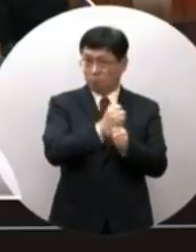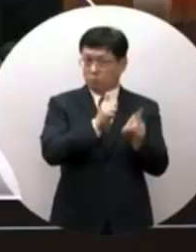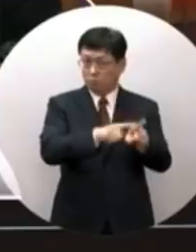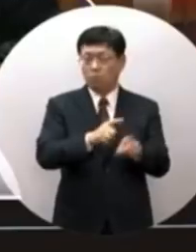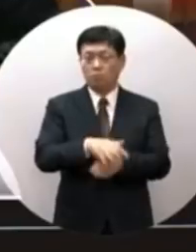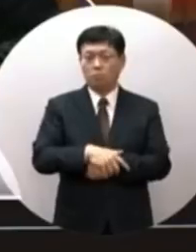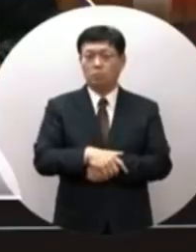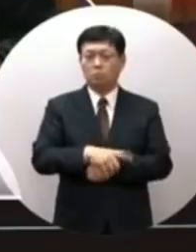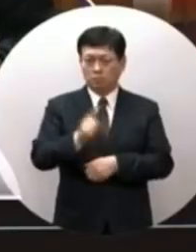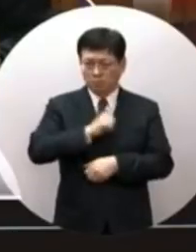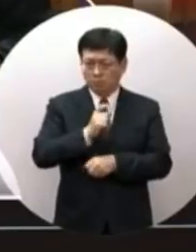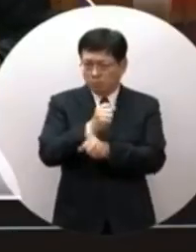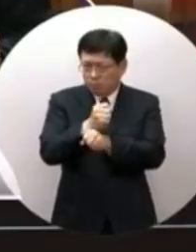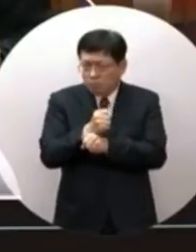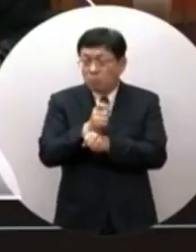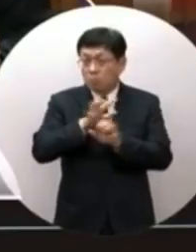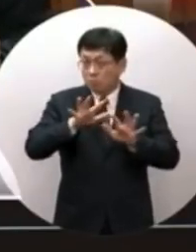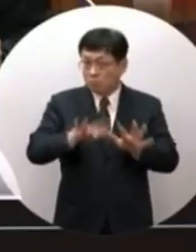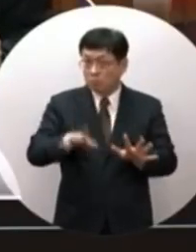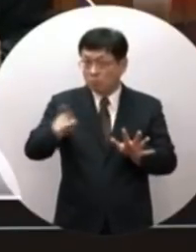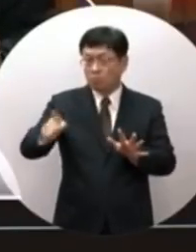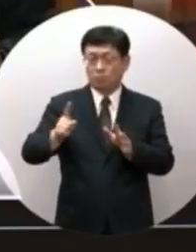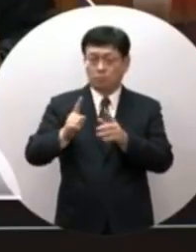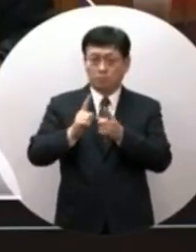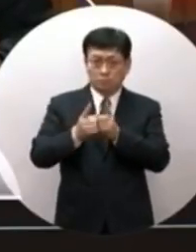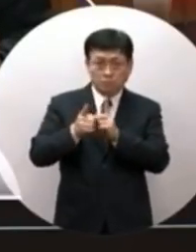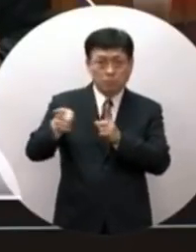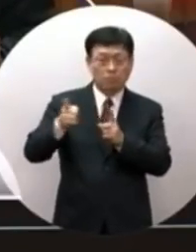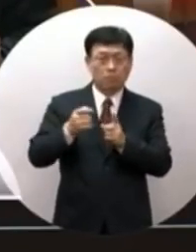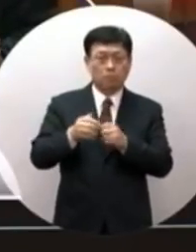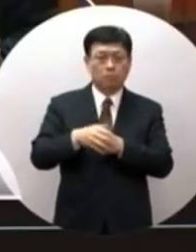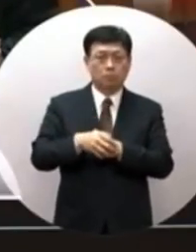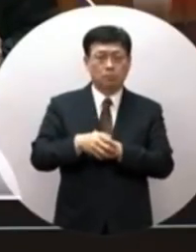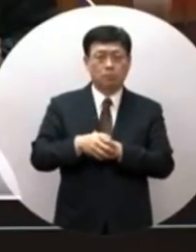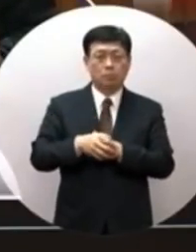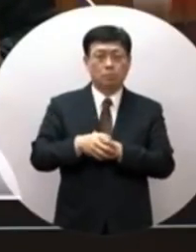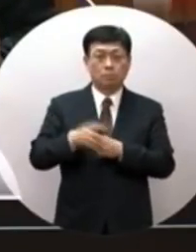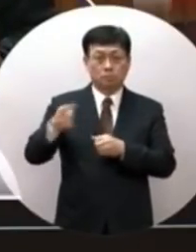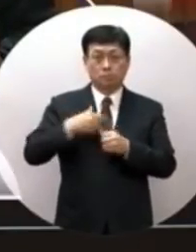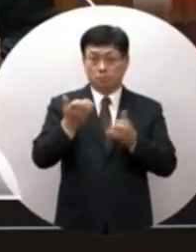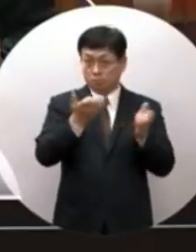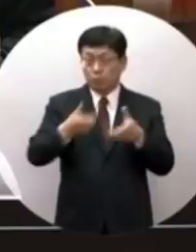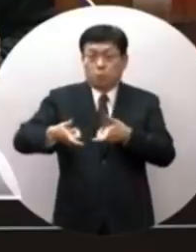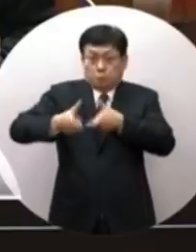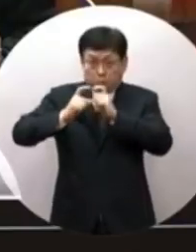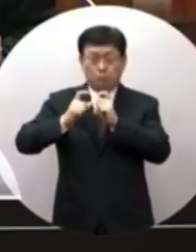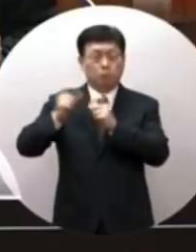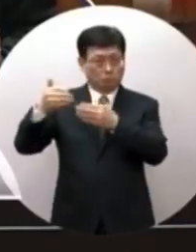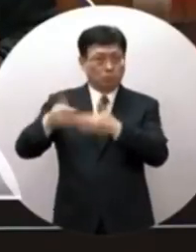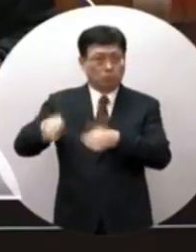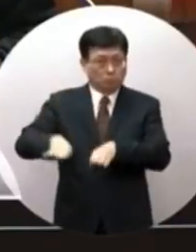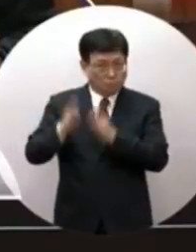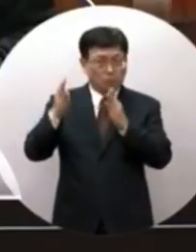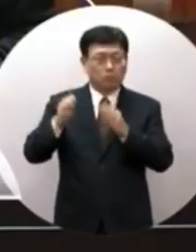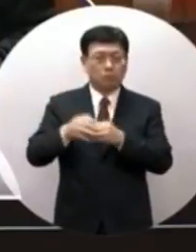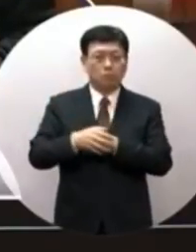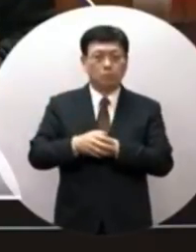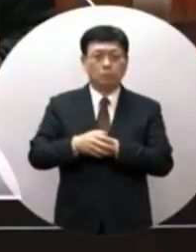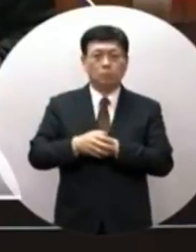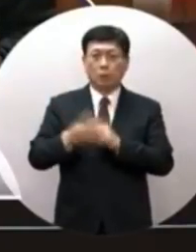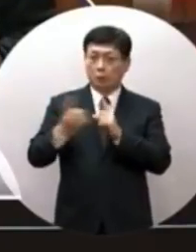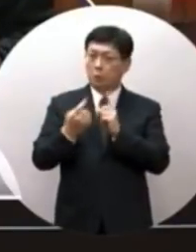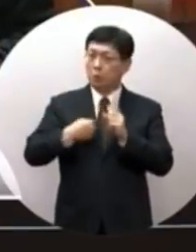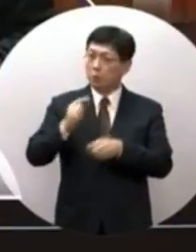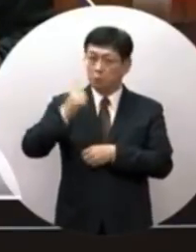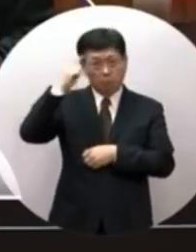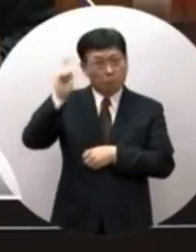法，好好的注意。现在他已经准备，复原的工作大陆，会对我们这样